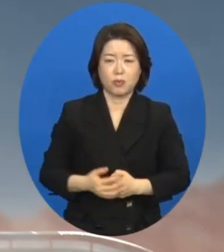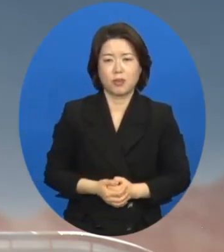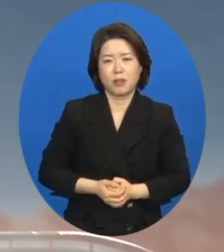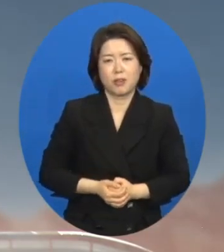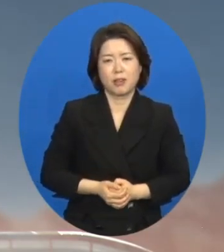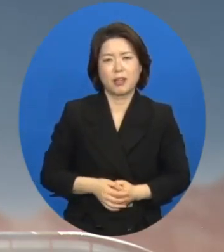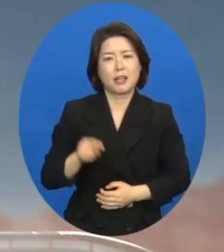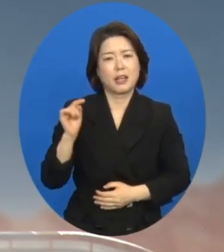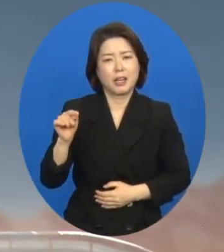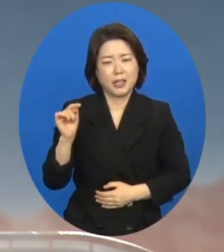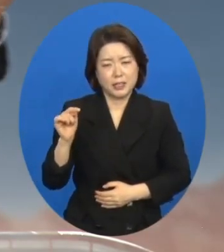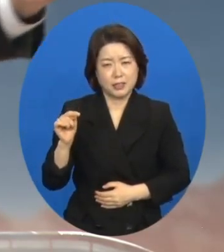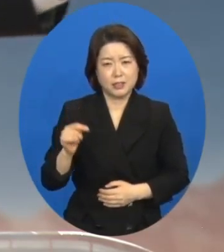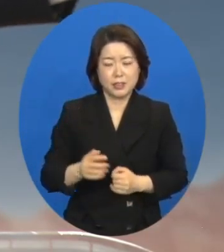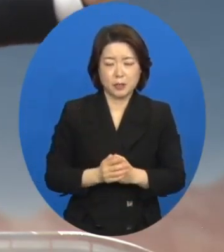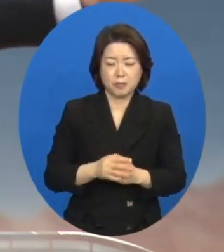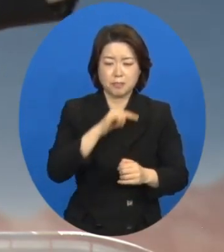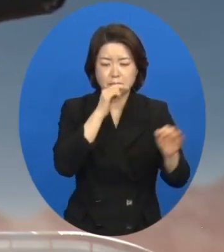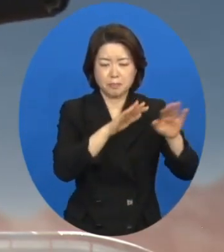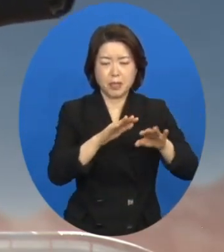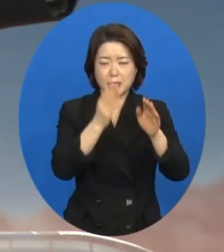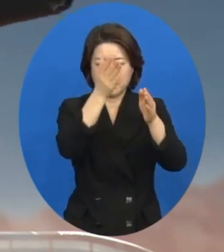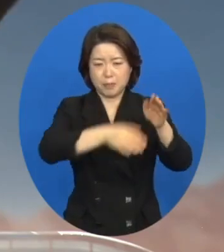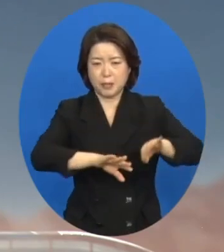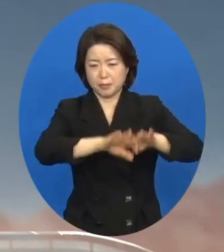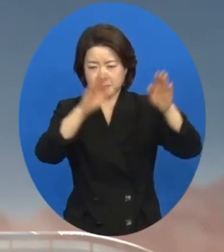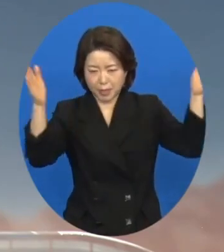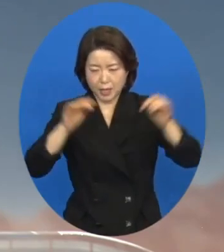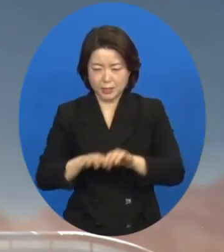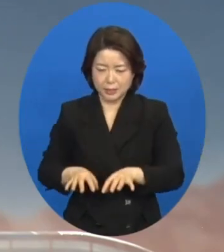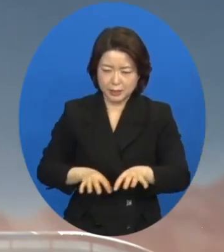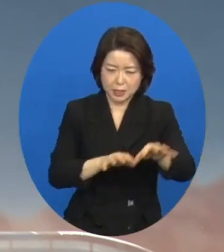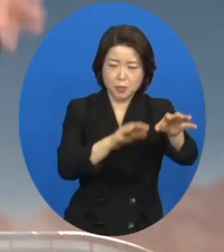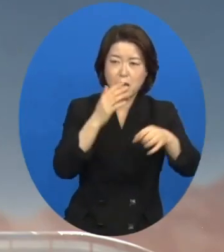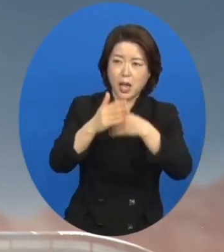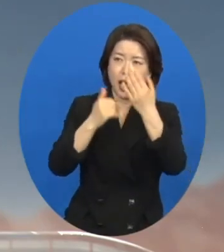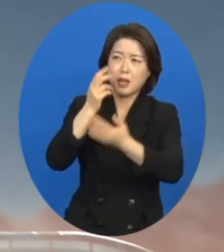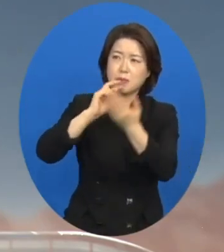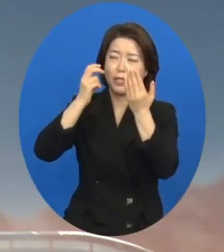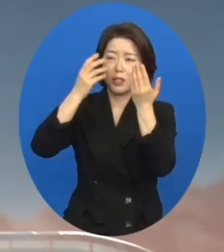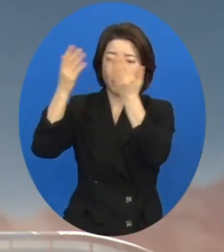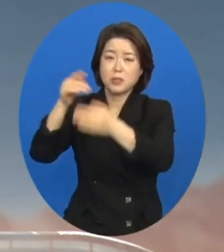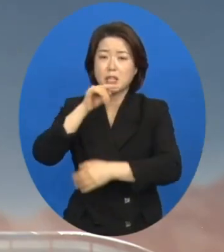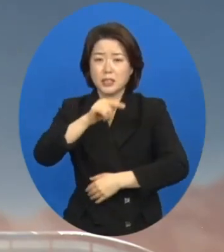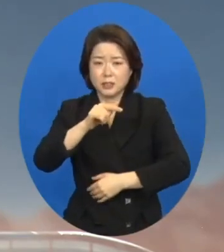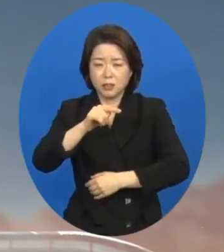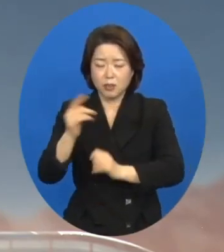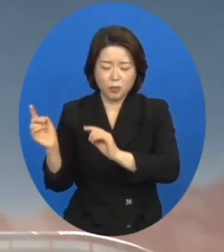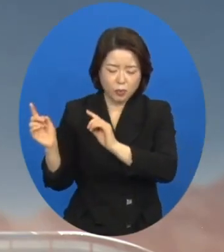날 홍해를 건너고 하나님을 찬양합니다 했던 그때를 회복시켜 줄 거야.